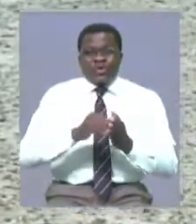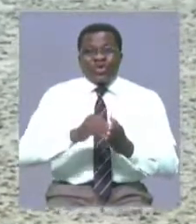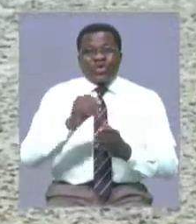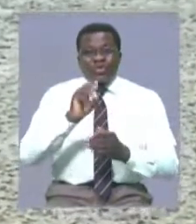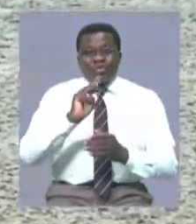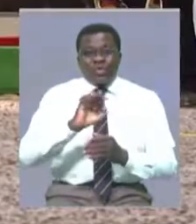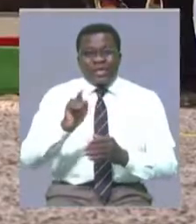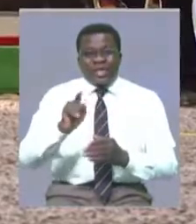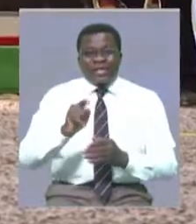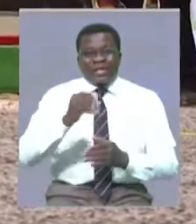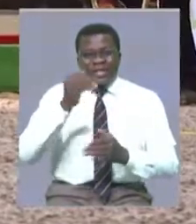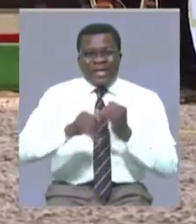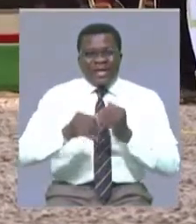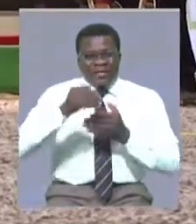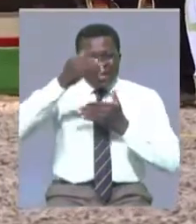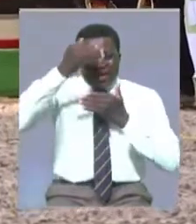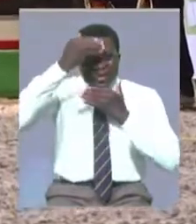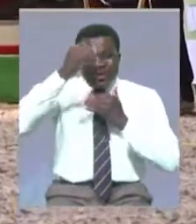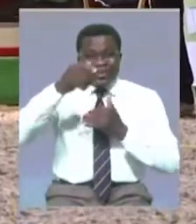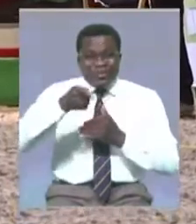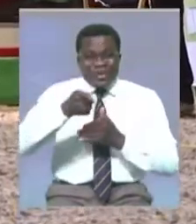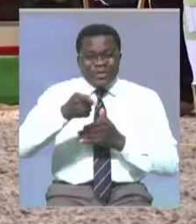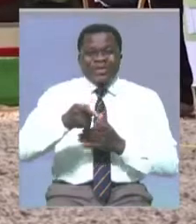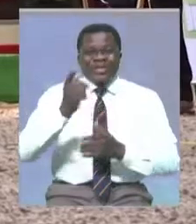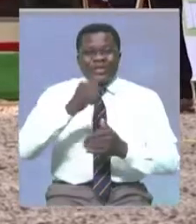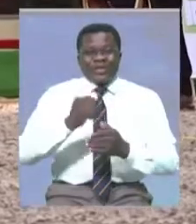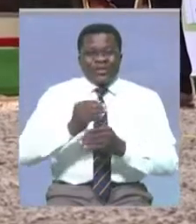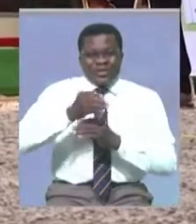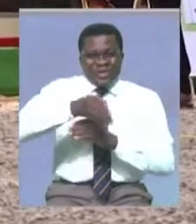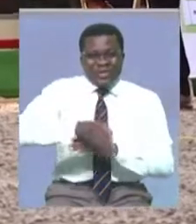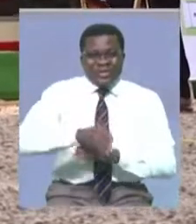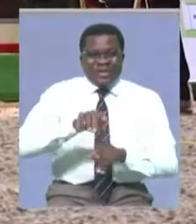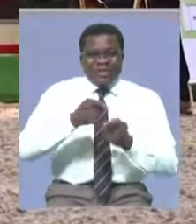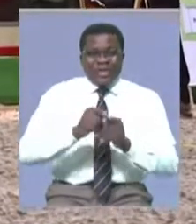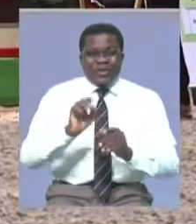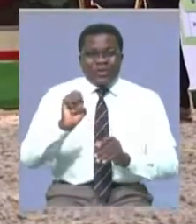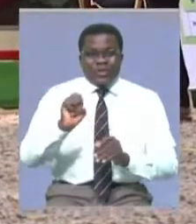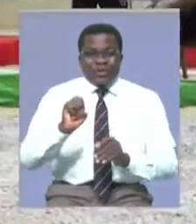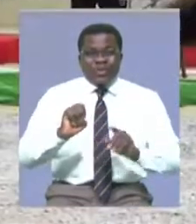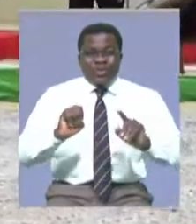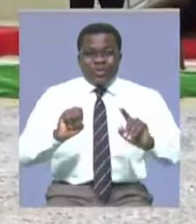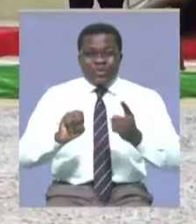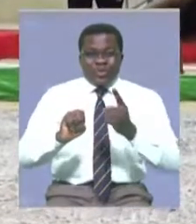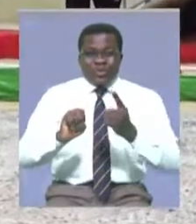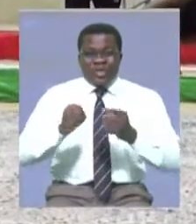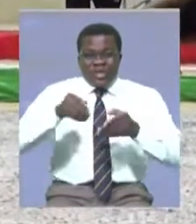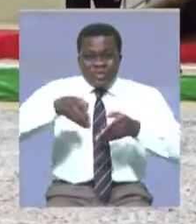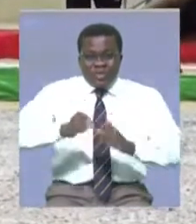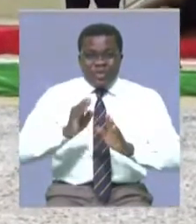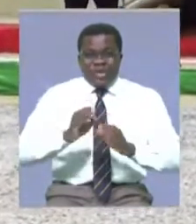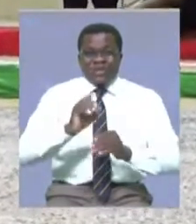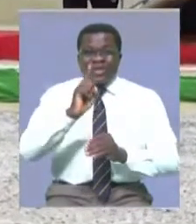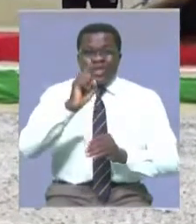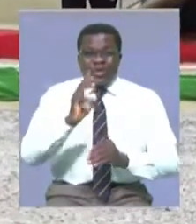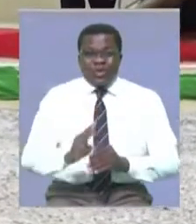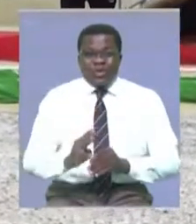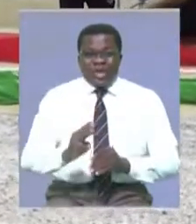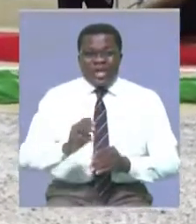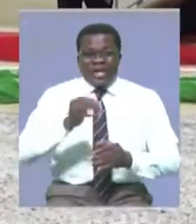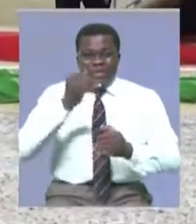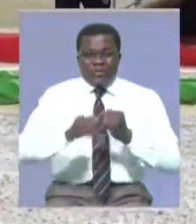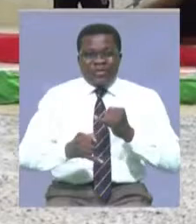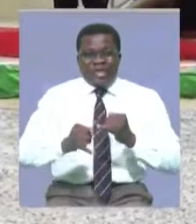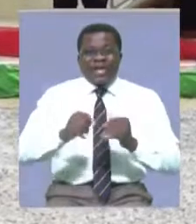Enfin, le Maroc dicte sa suprématie dans le groupe E devant la première équipe du Burkina Faso. Pour accéder au quart de finale, il faut un